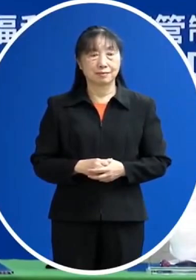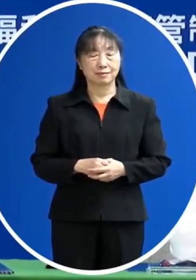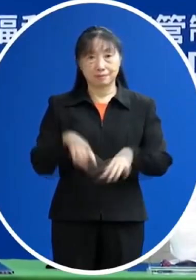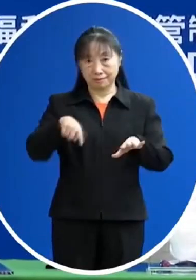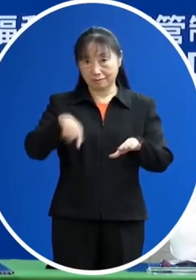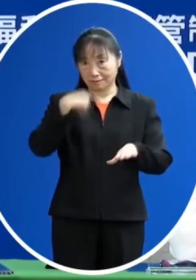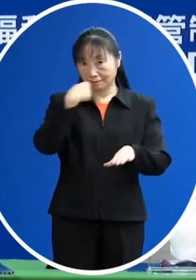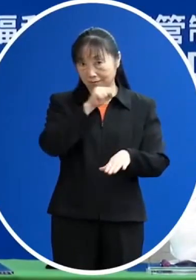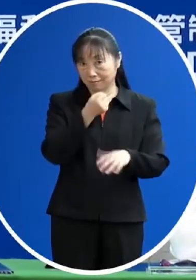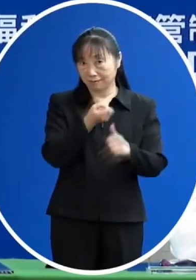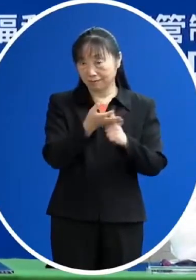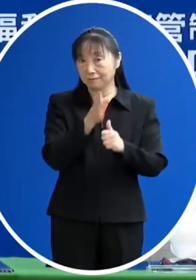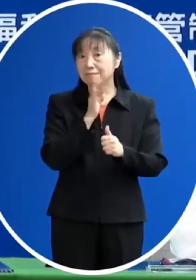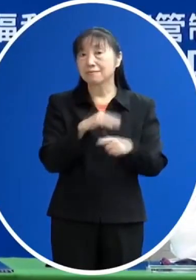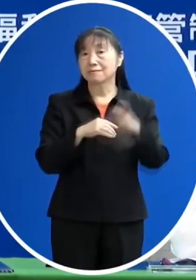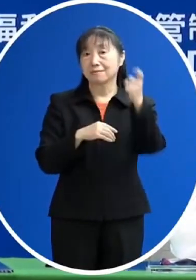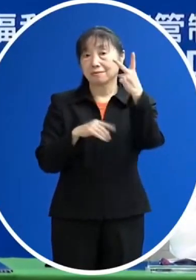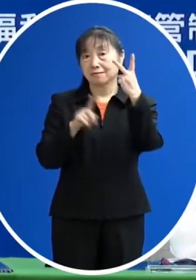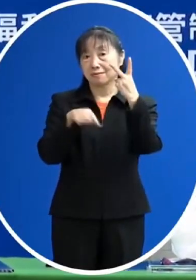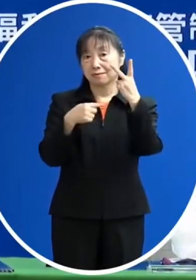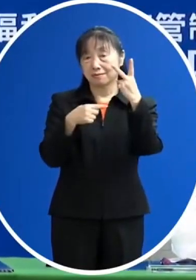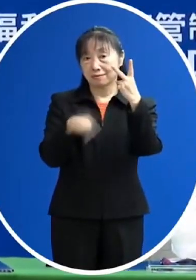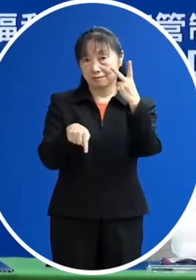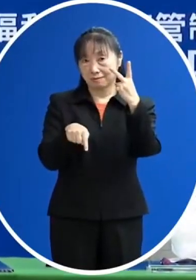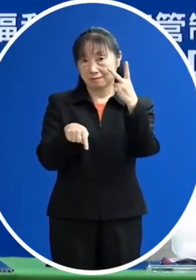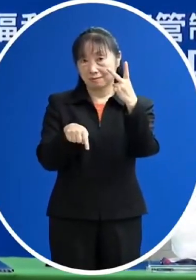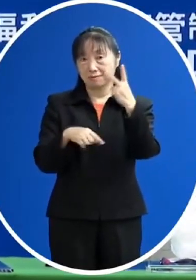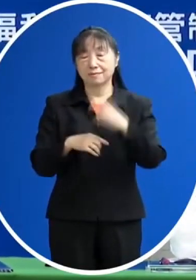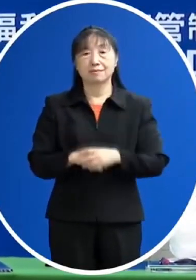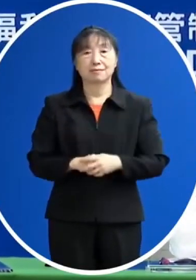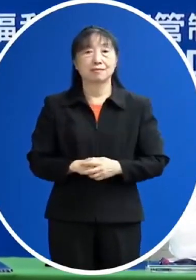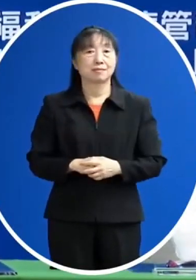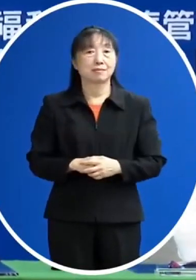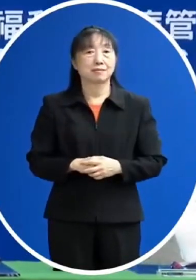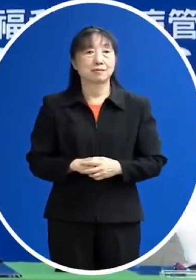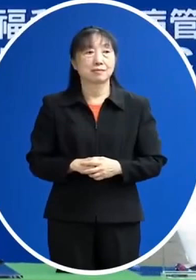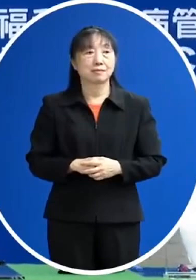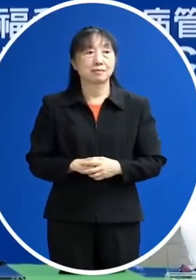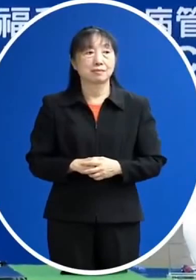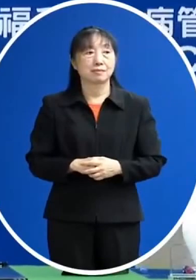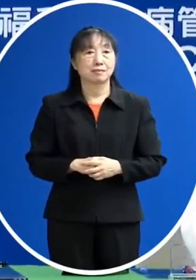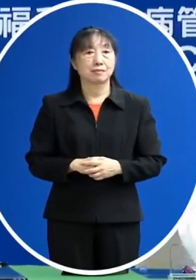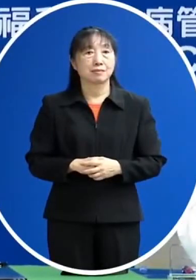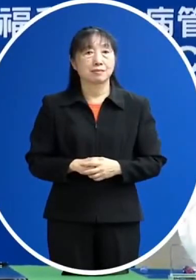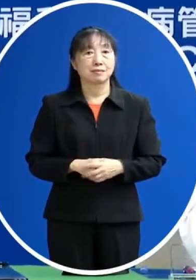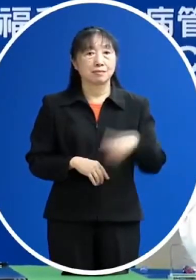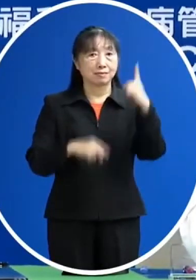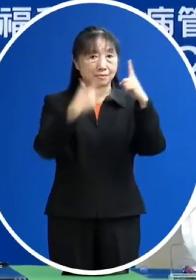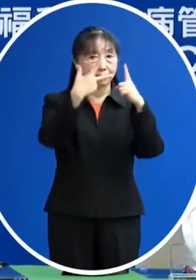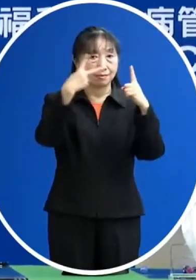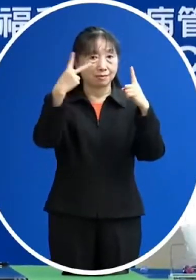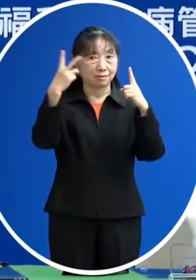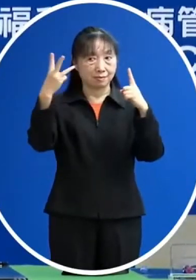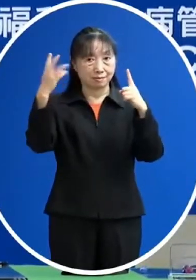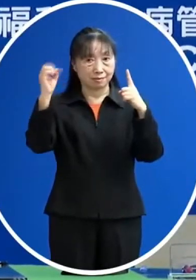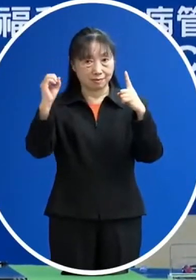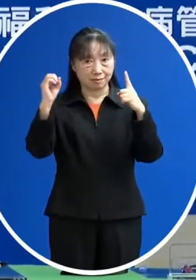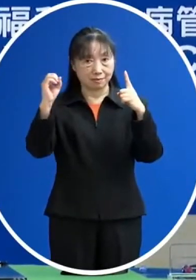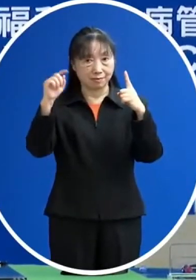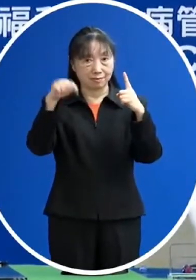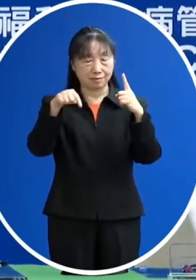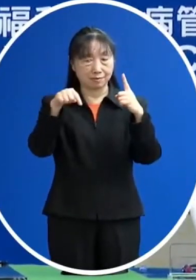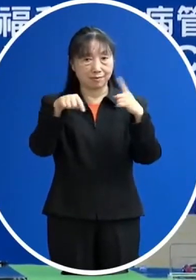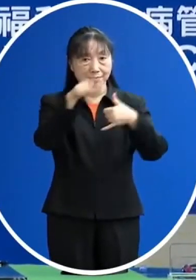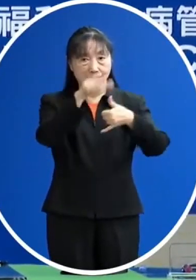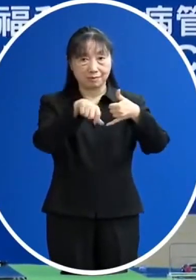本土的案例哈，总共有十二例。好，那我们从这个17230哈这样的一个